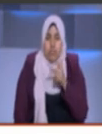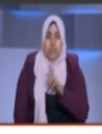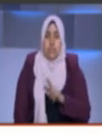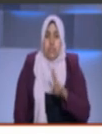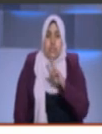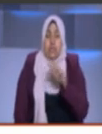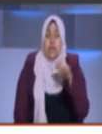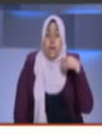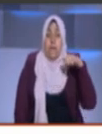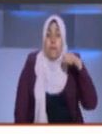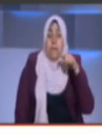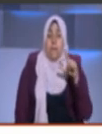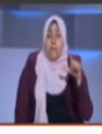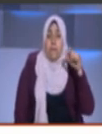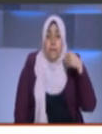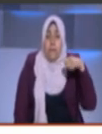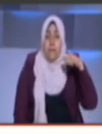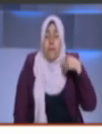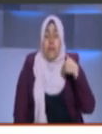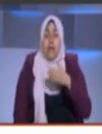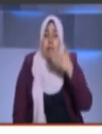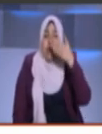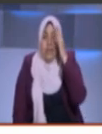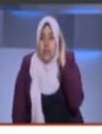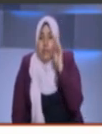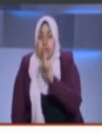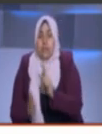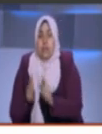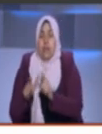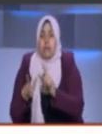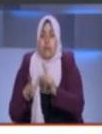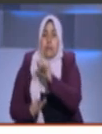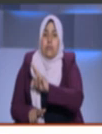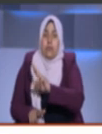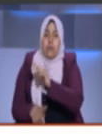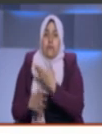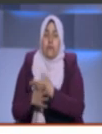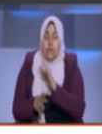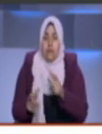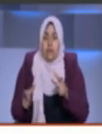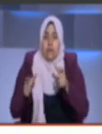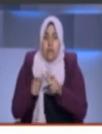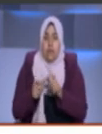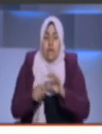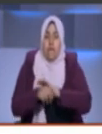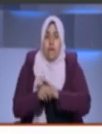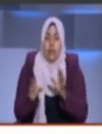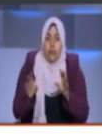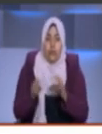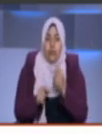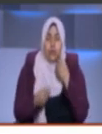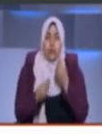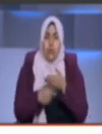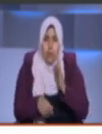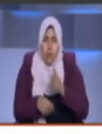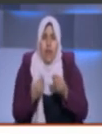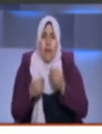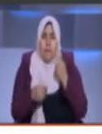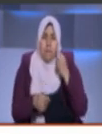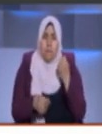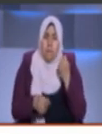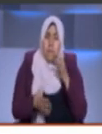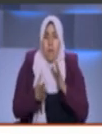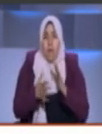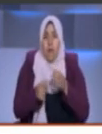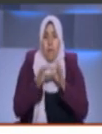عن ما وصلت اليه مجموعه دول السبع في السيطره على هذا الوباء. هذا من الممكن ان يتم او